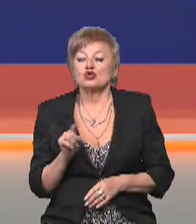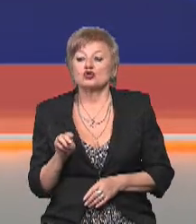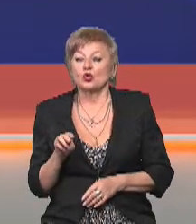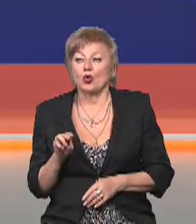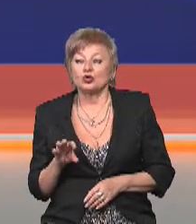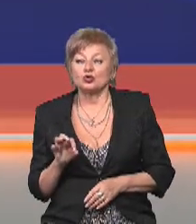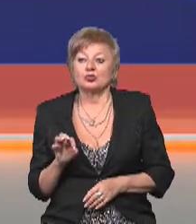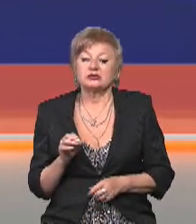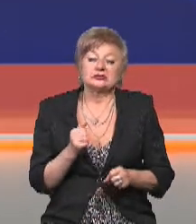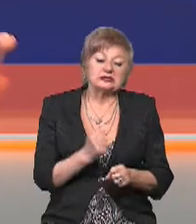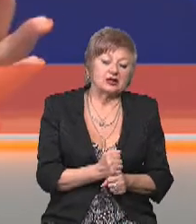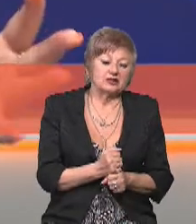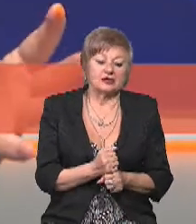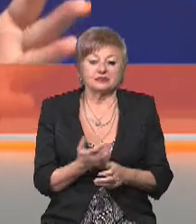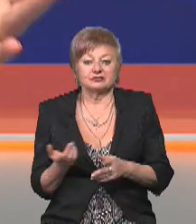как-то схватить,